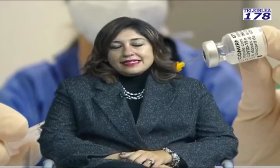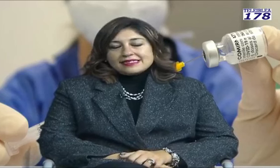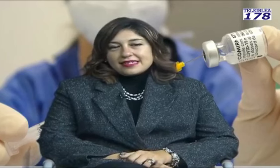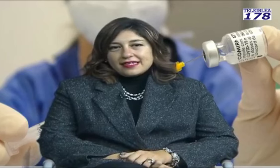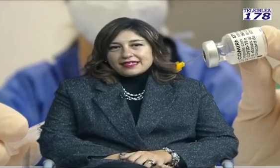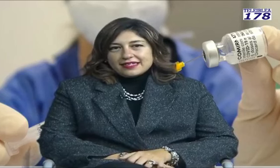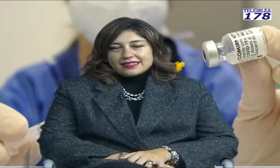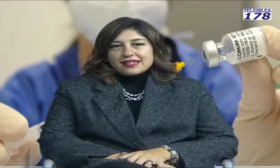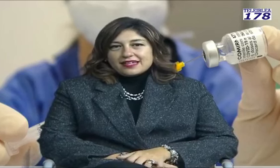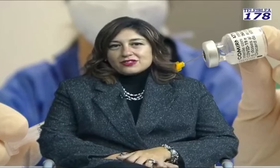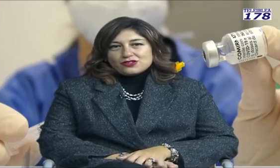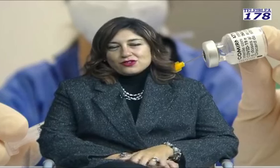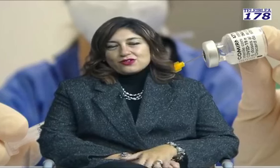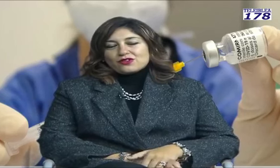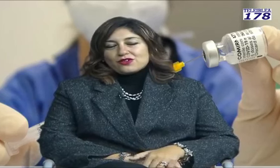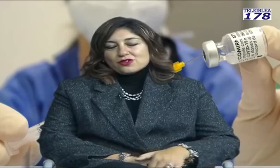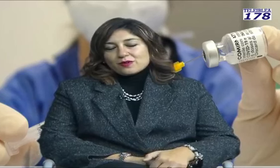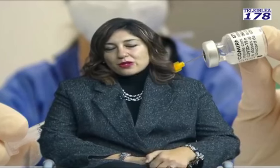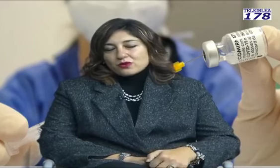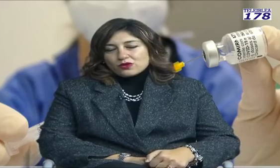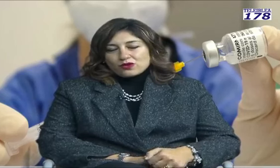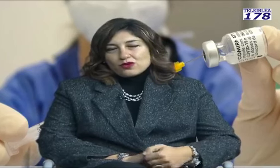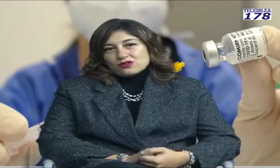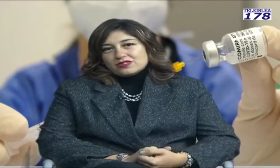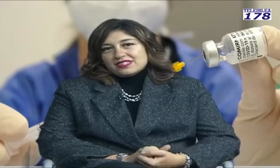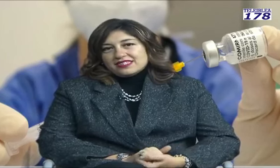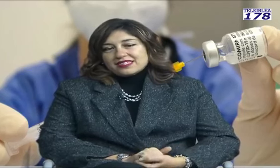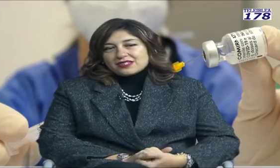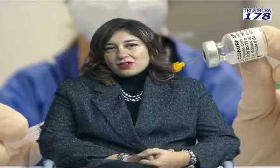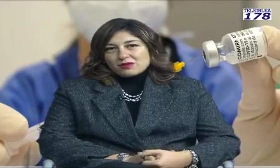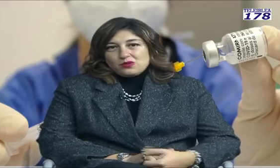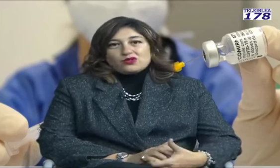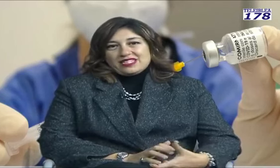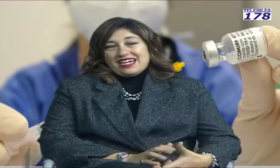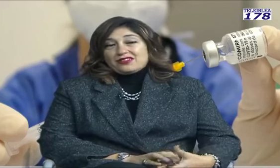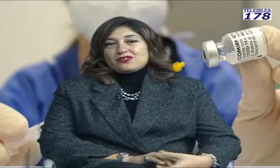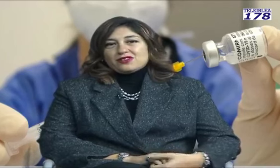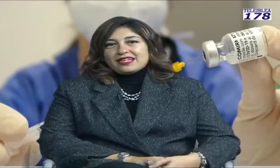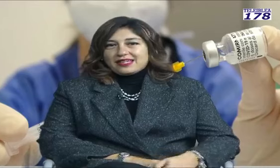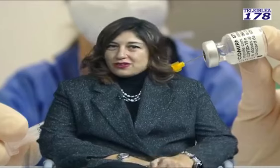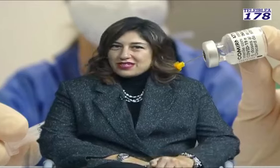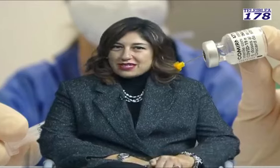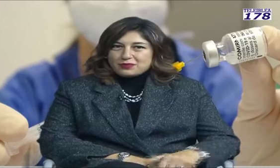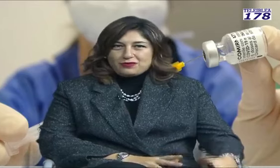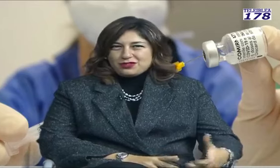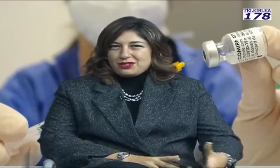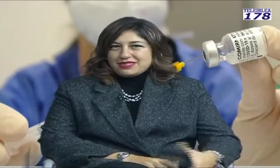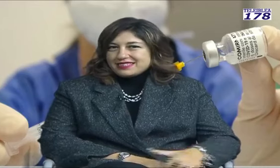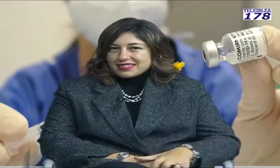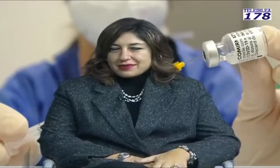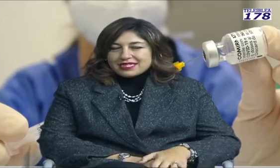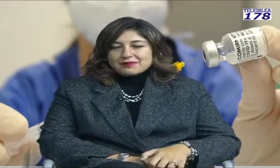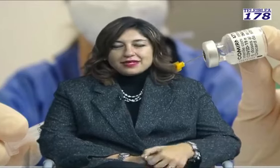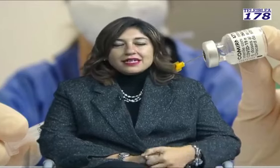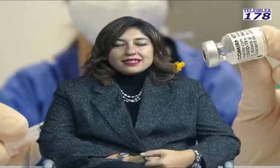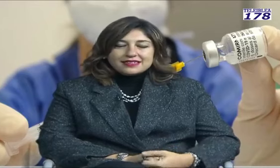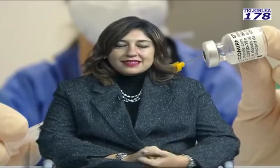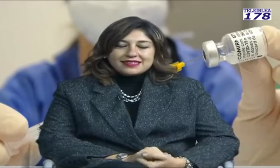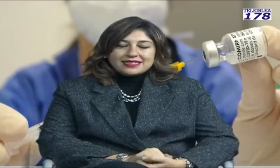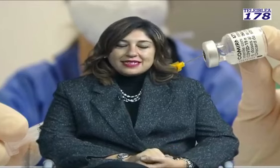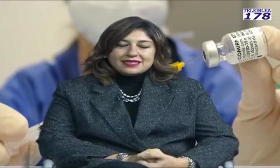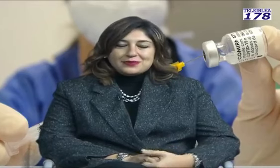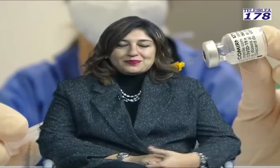tante. Sì, in realtà ci sono, soprattutto con l'abuso di alcol, che è la cosa anche più facilmente reperibile.